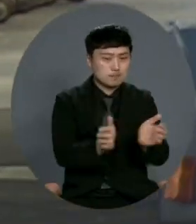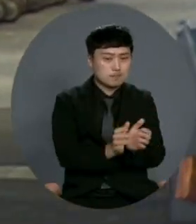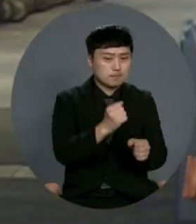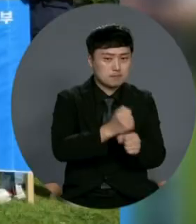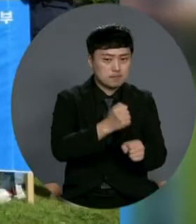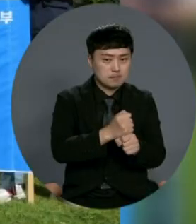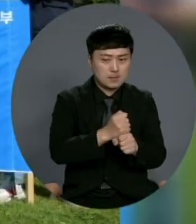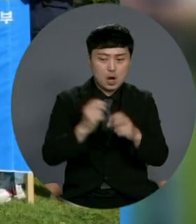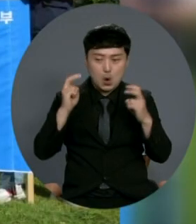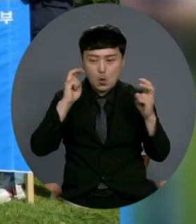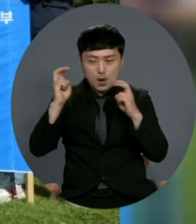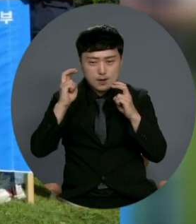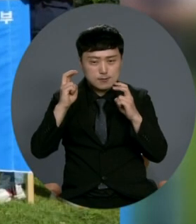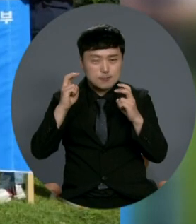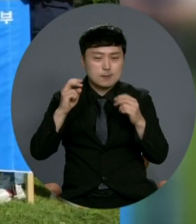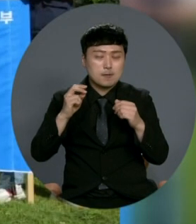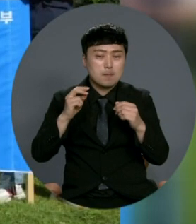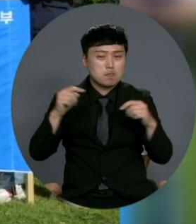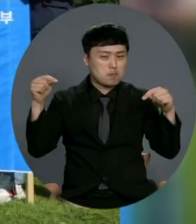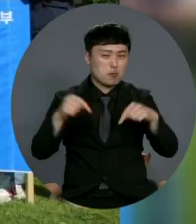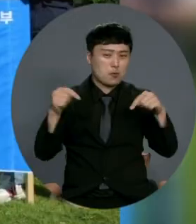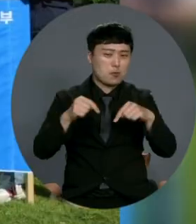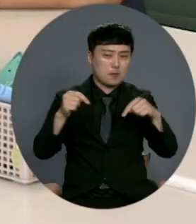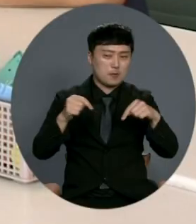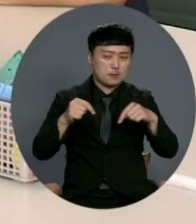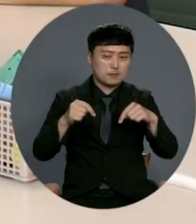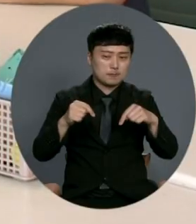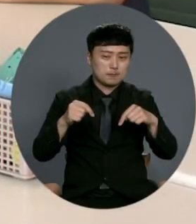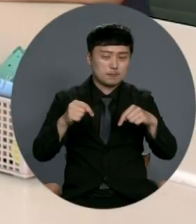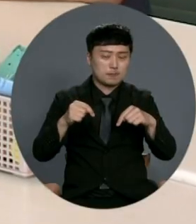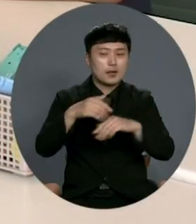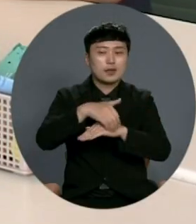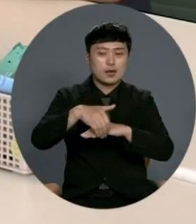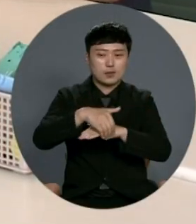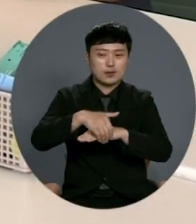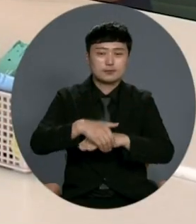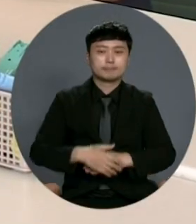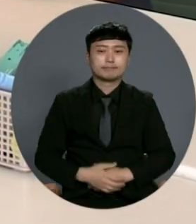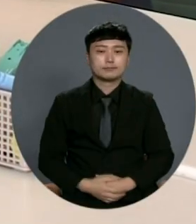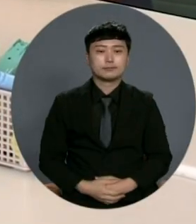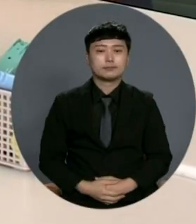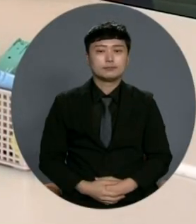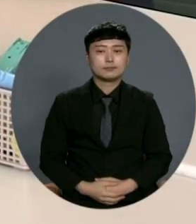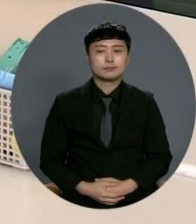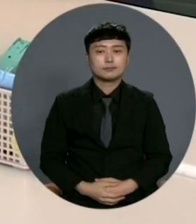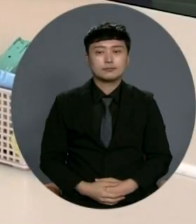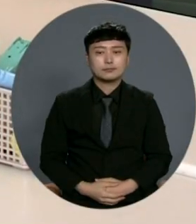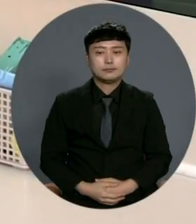단체협약 준수와 신규 투자 시행 등을 요구할 계획입니다. MBC 뉴스 장미쁨입니다.